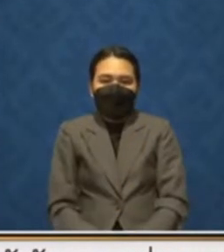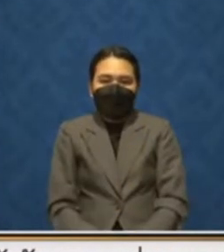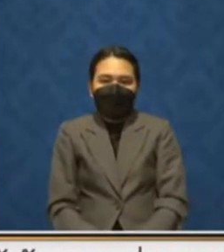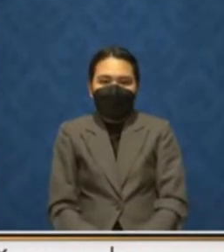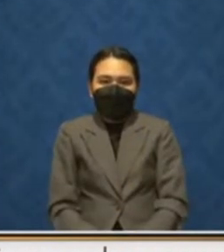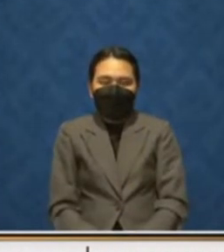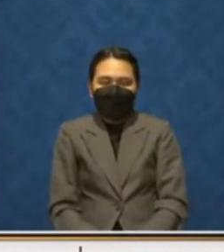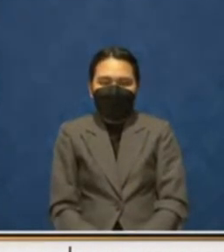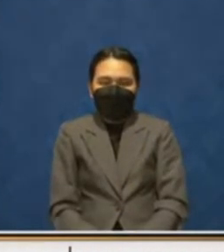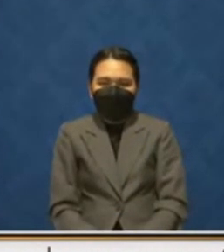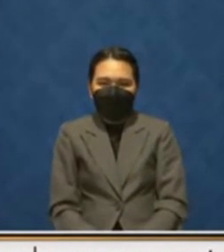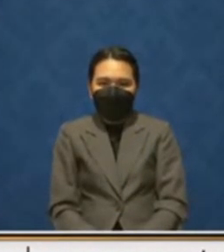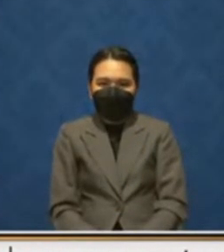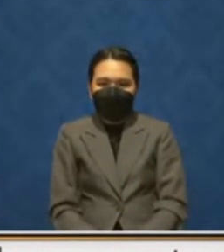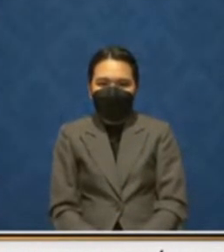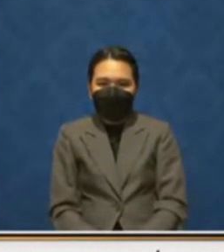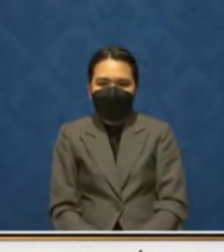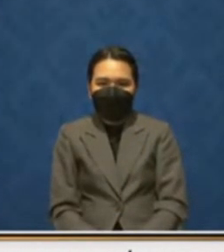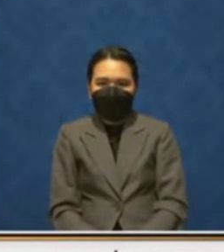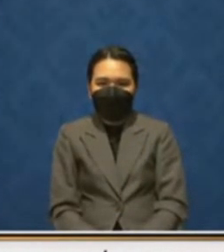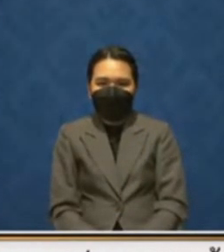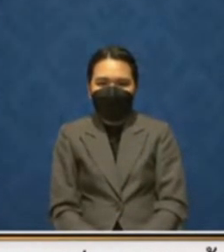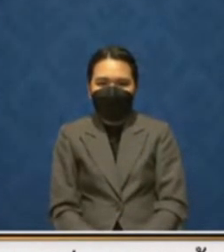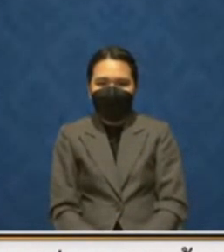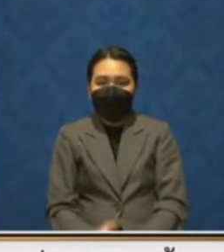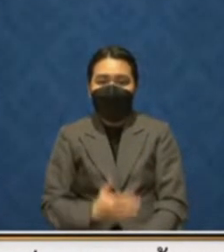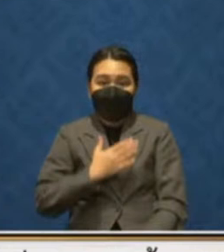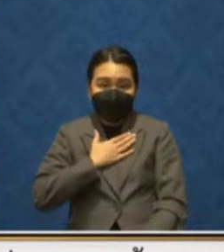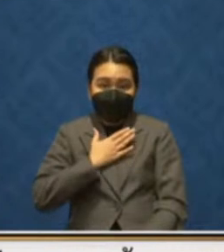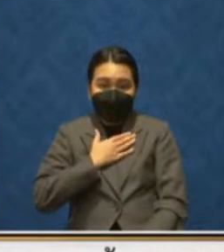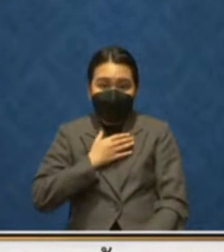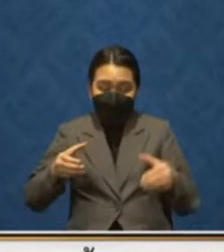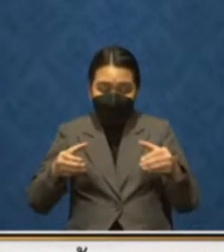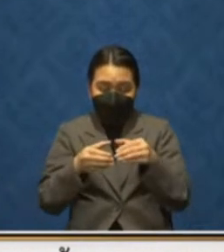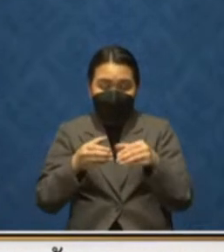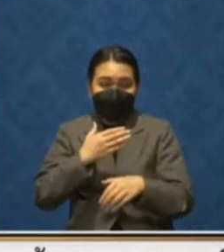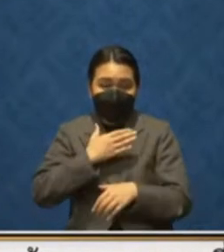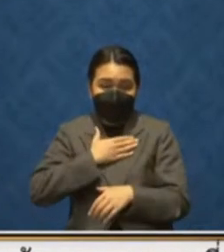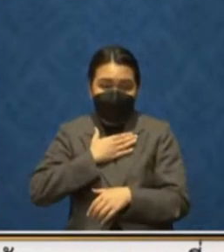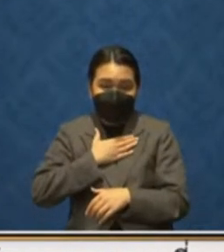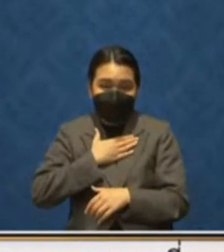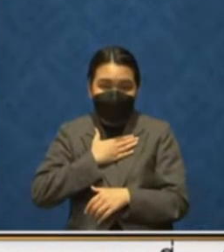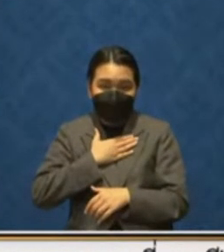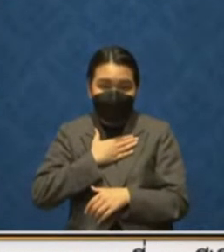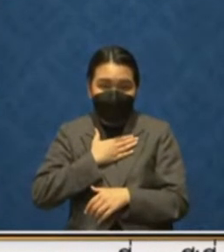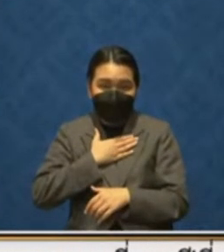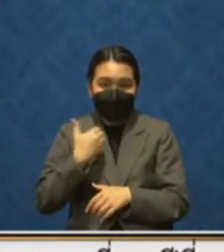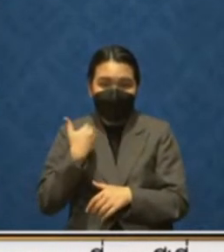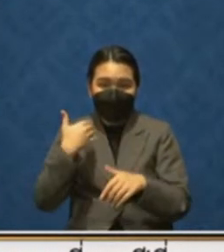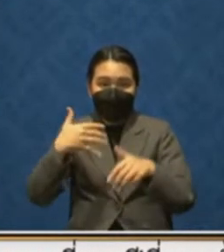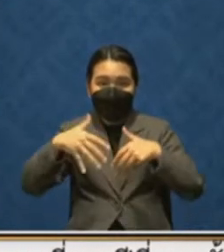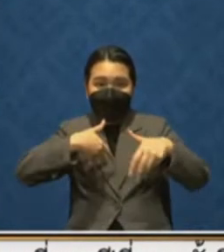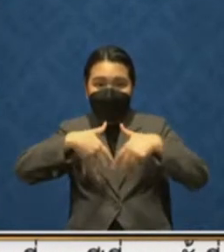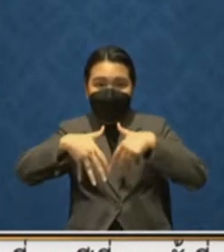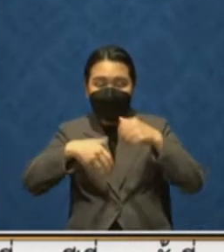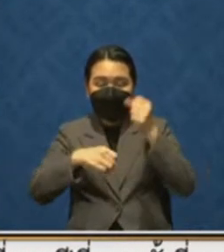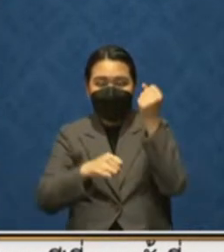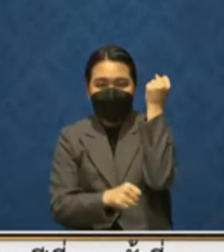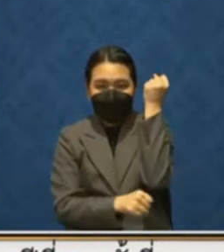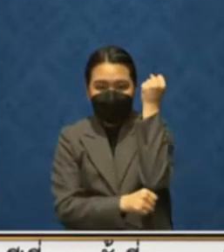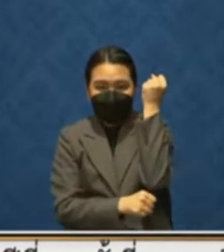ครับถ้าคนผมเนี่ยนะลูกว่าตอนนี้พี่น้องประชาชนยากจนก็ได้